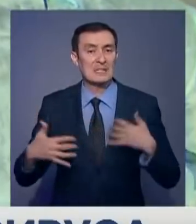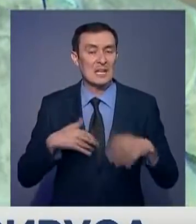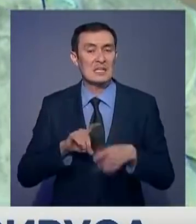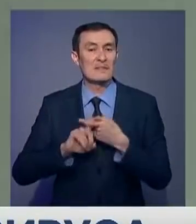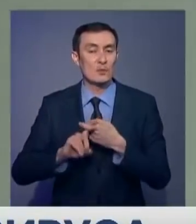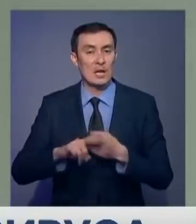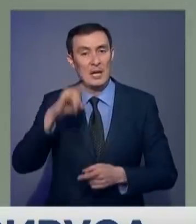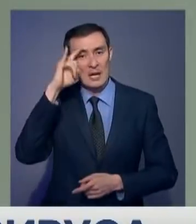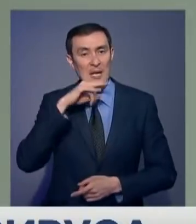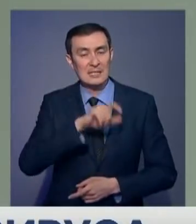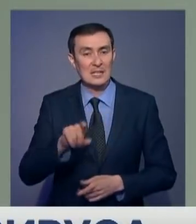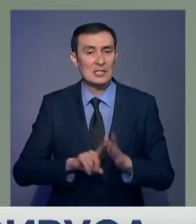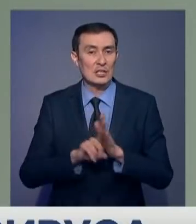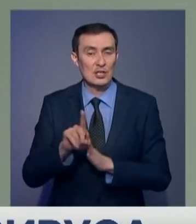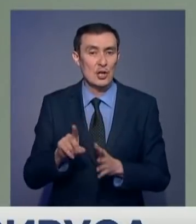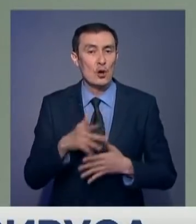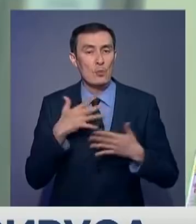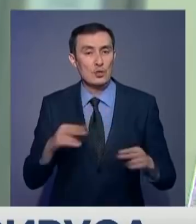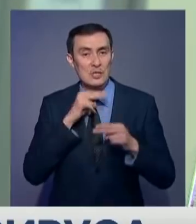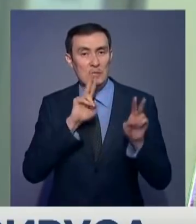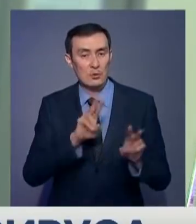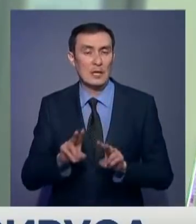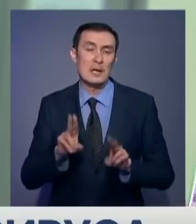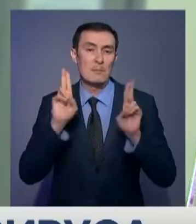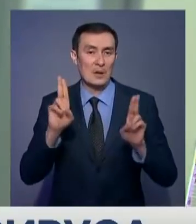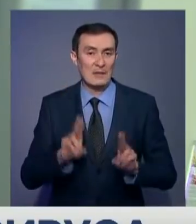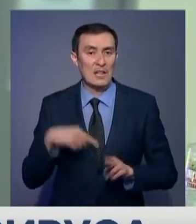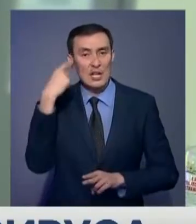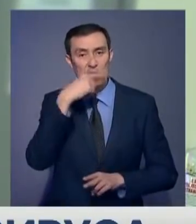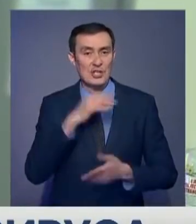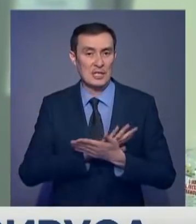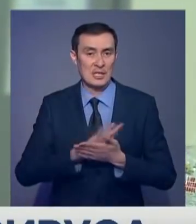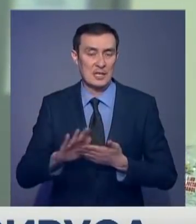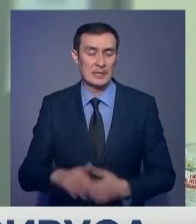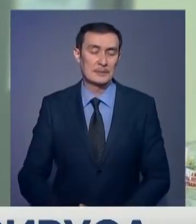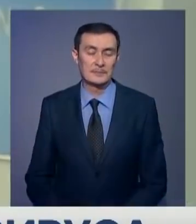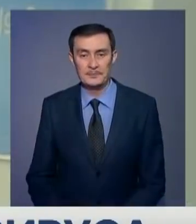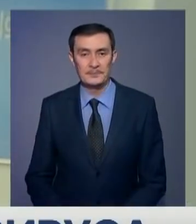Опасаясь вируса, казахстанцы стали лучше соблюдать правила личной гигиены.